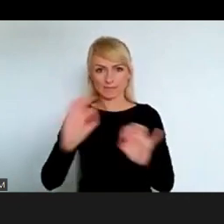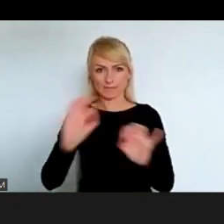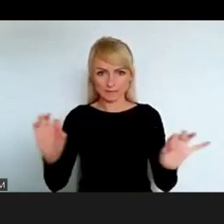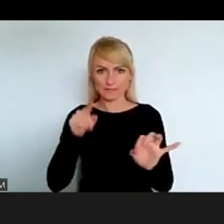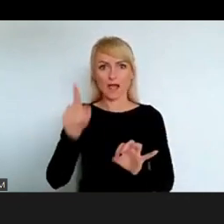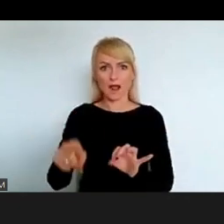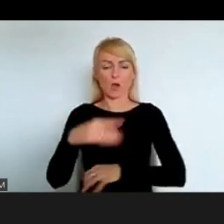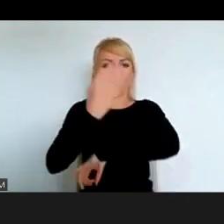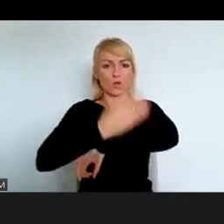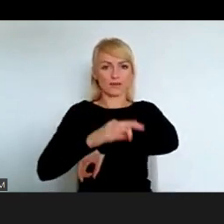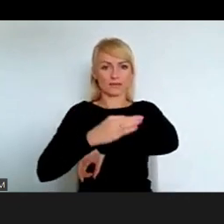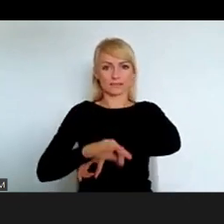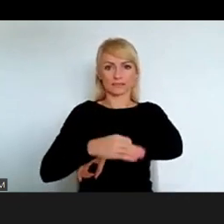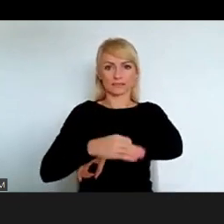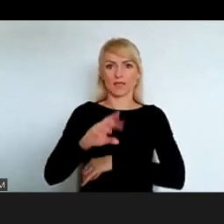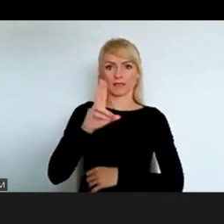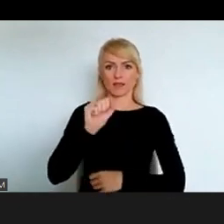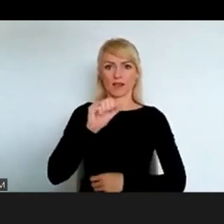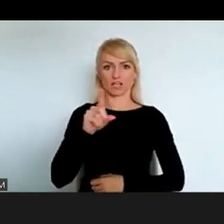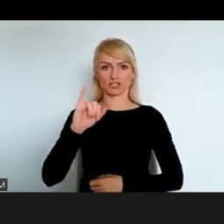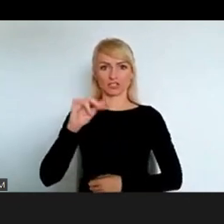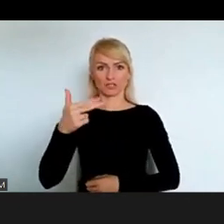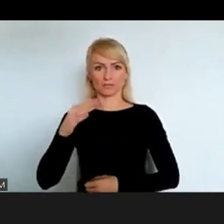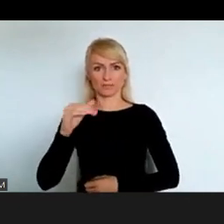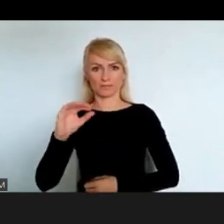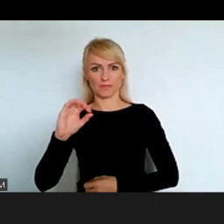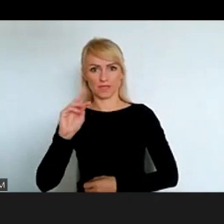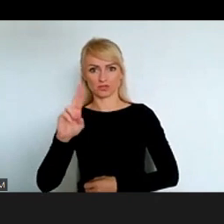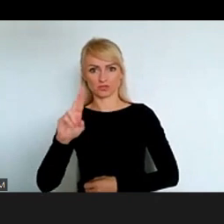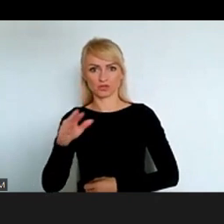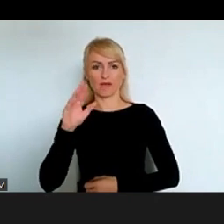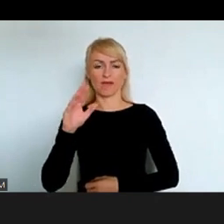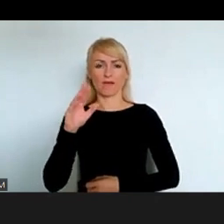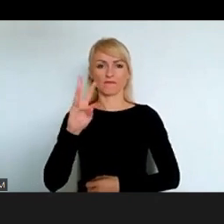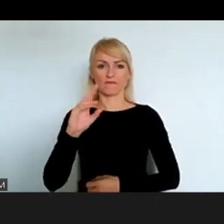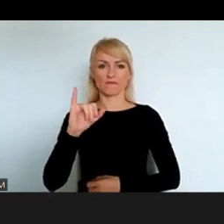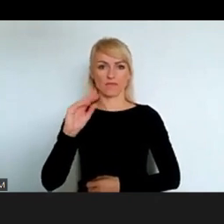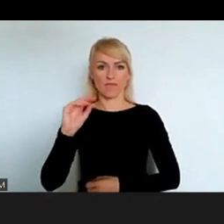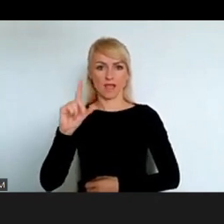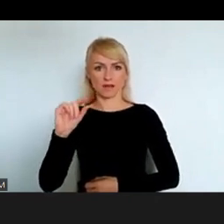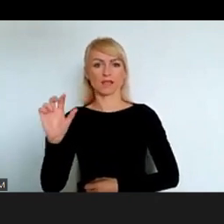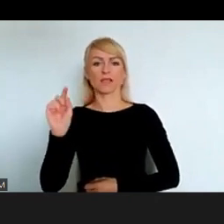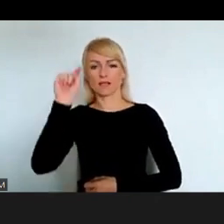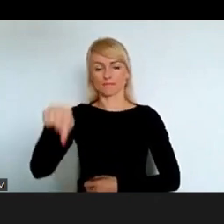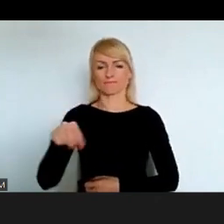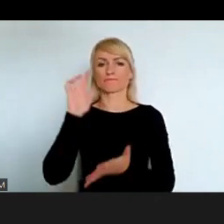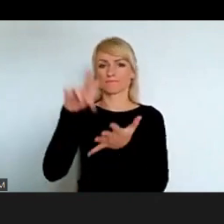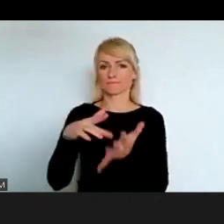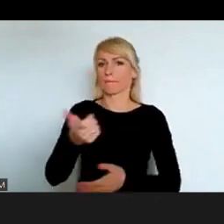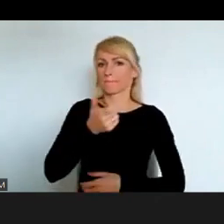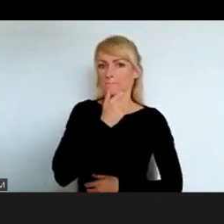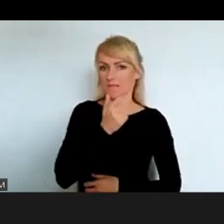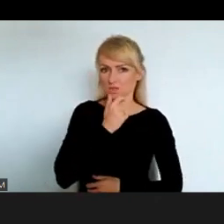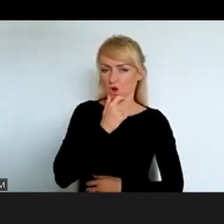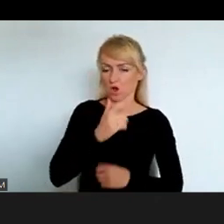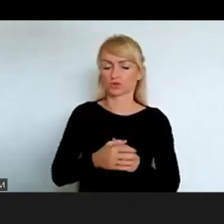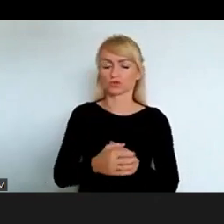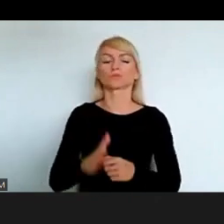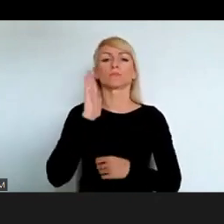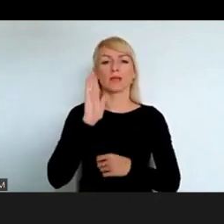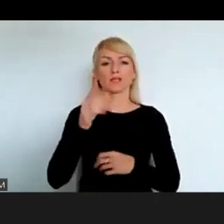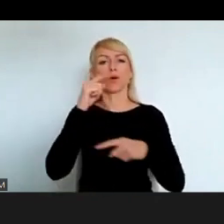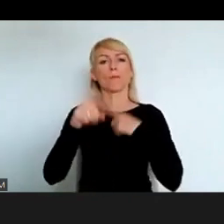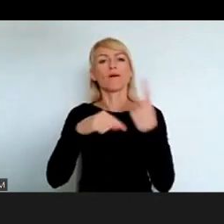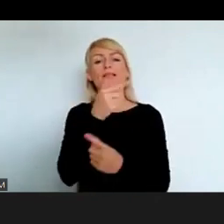Kazimierza Wielkiego w Bydgoszczy i zaprezentuje temat Jesteśmy tak silni jak nasi najsłabsi uczniowie, czyli o